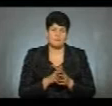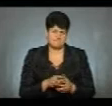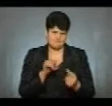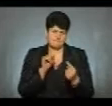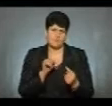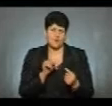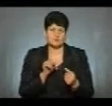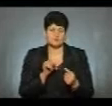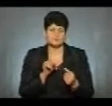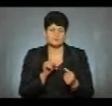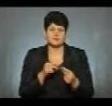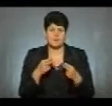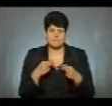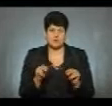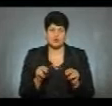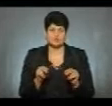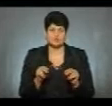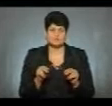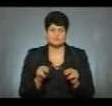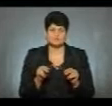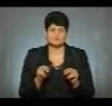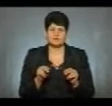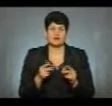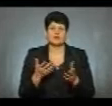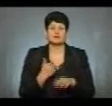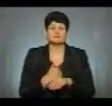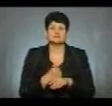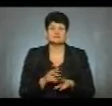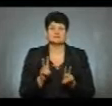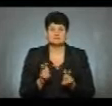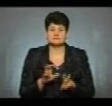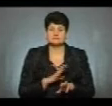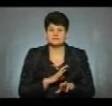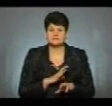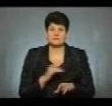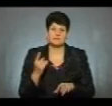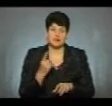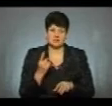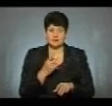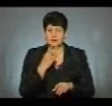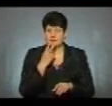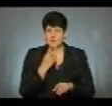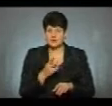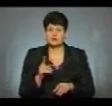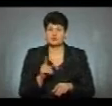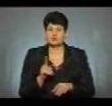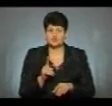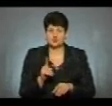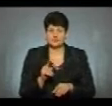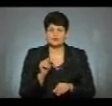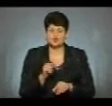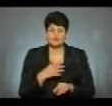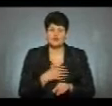проти продажу. Які основні аргументи? Перше, ми бачимо, що в